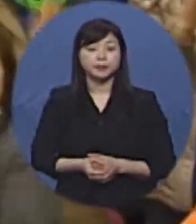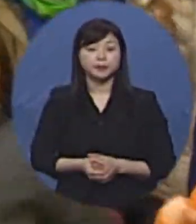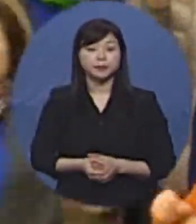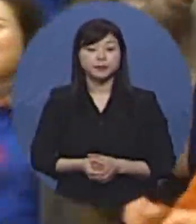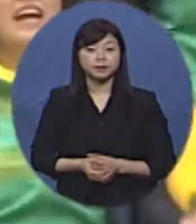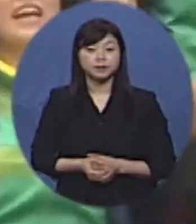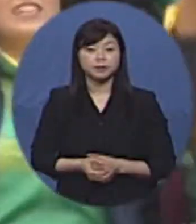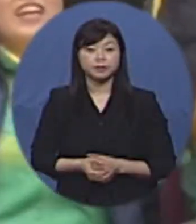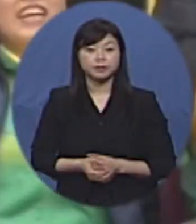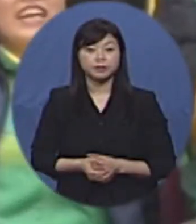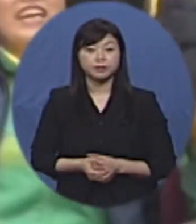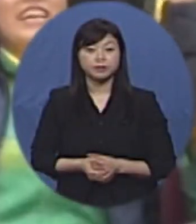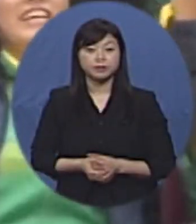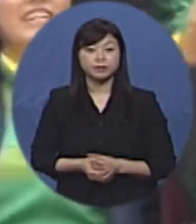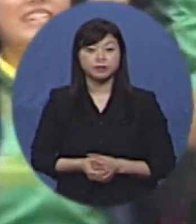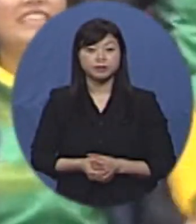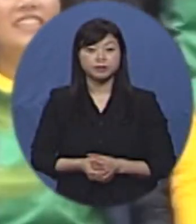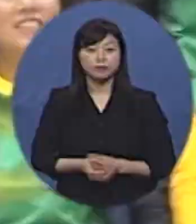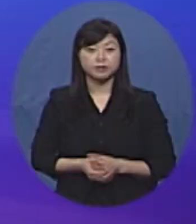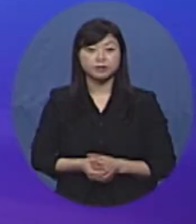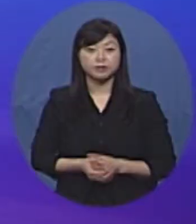전남방송 최민아입니다.